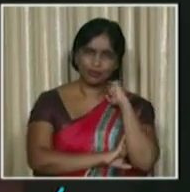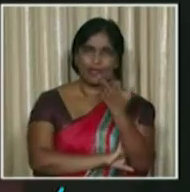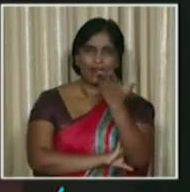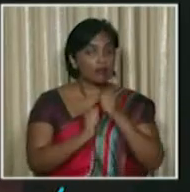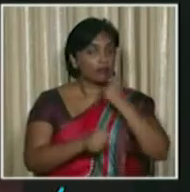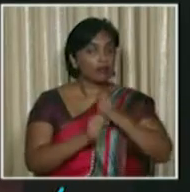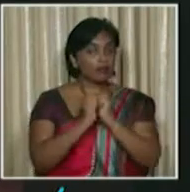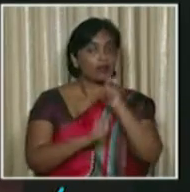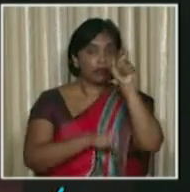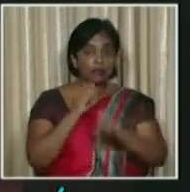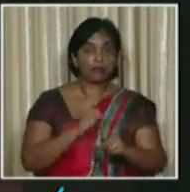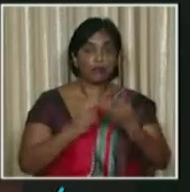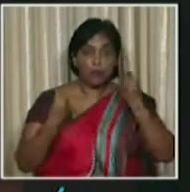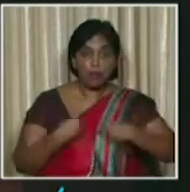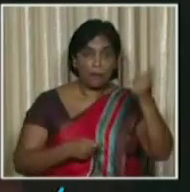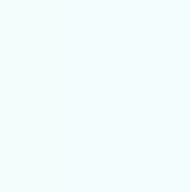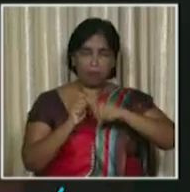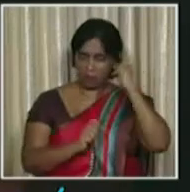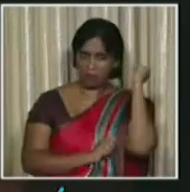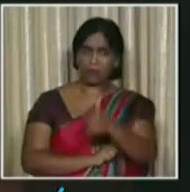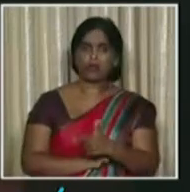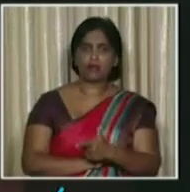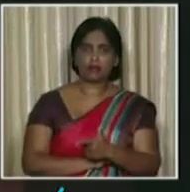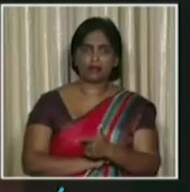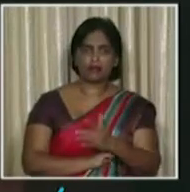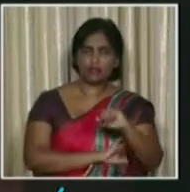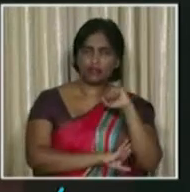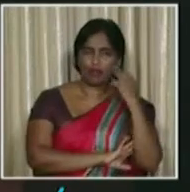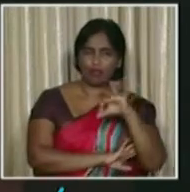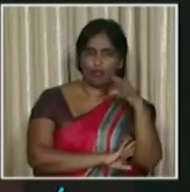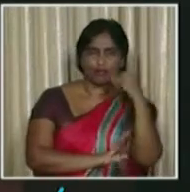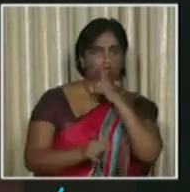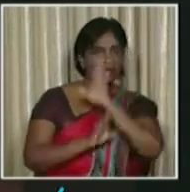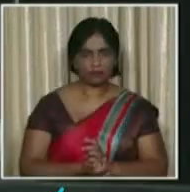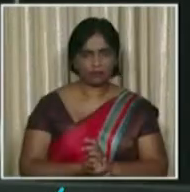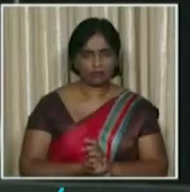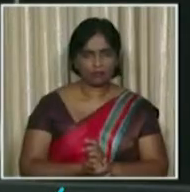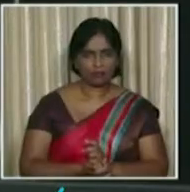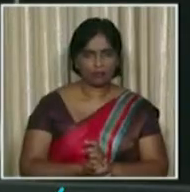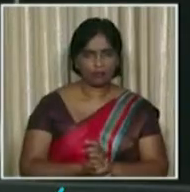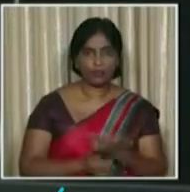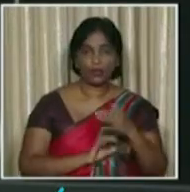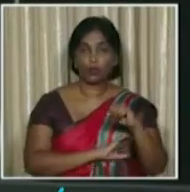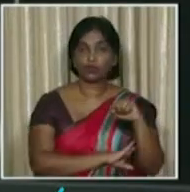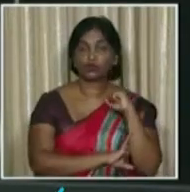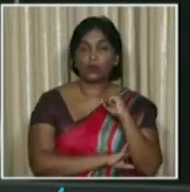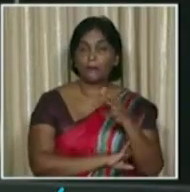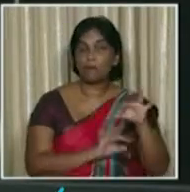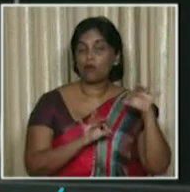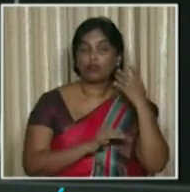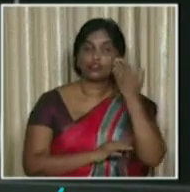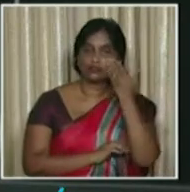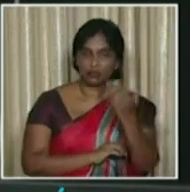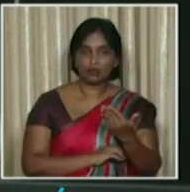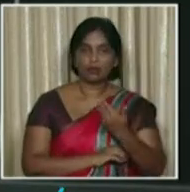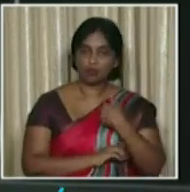කියන්නේ නැණ්ඩපා අහිමි වුණු වැටුප් ටික ලබා දෙන්න නිකන් කොණ්ඩ පණ නැති කතා කියන්නේ නැතු කුරැමතුමා කොණ්ඩ පණ නැති කාගේද කියලා හිටන් පේනවා ඇති මට